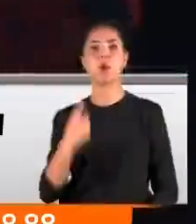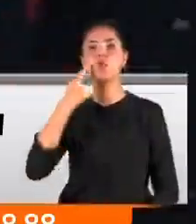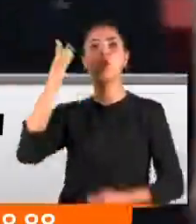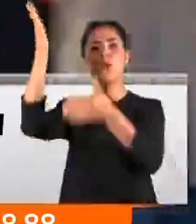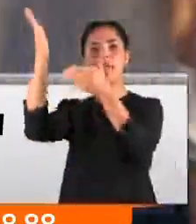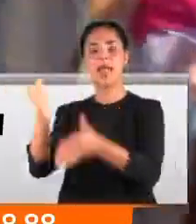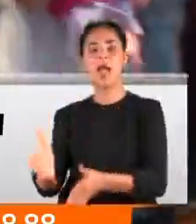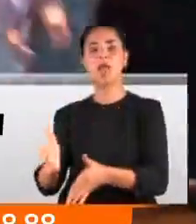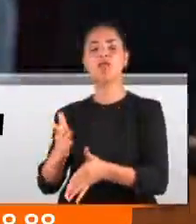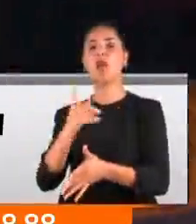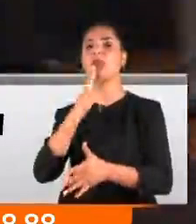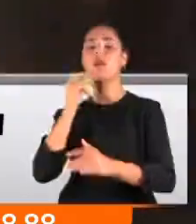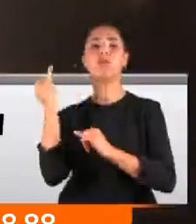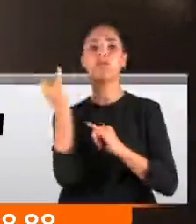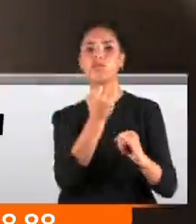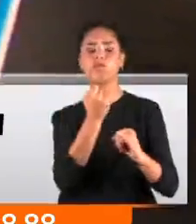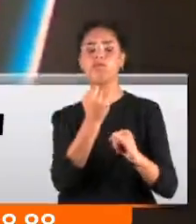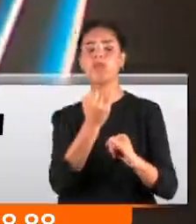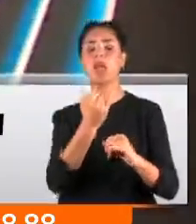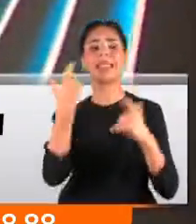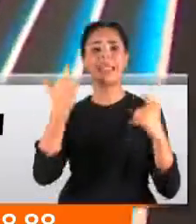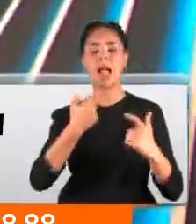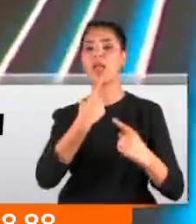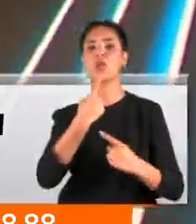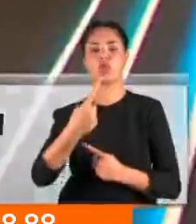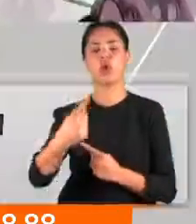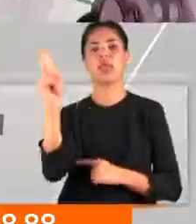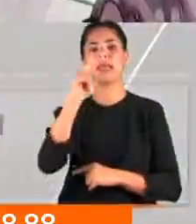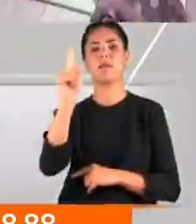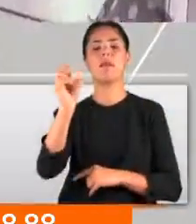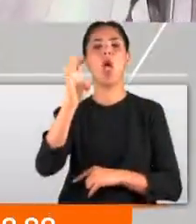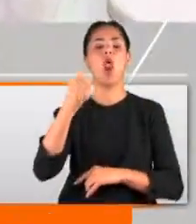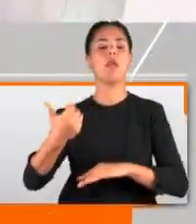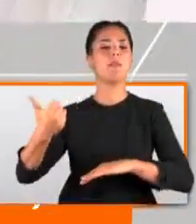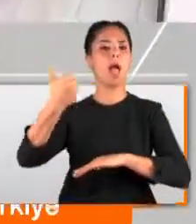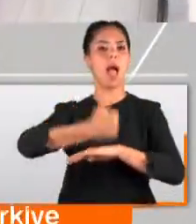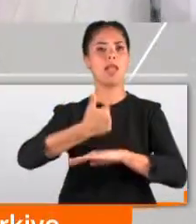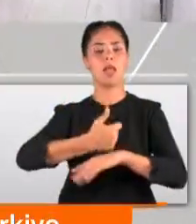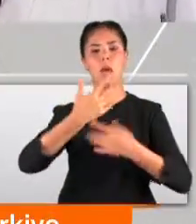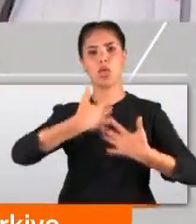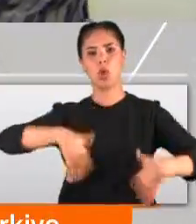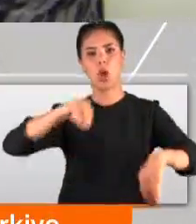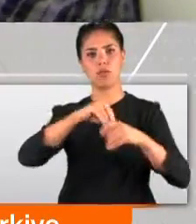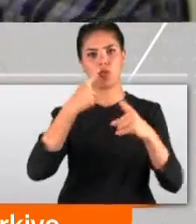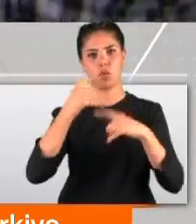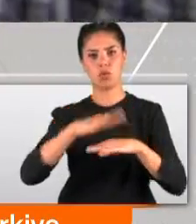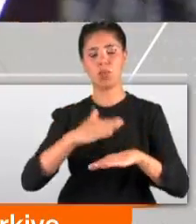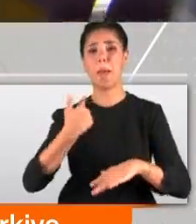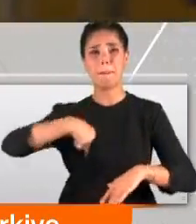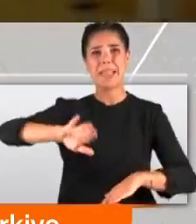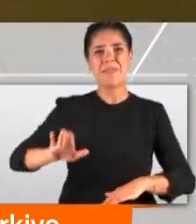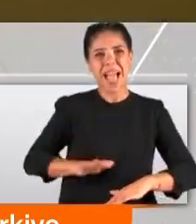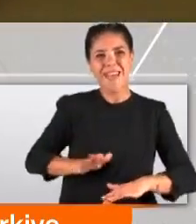Cumhurbaşkanı Erdoğan sert mesajlarını 20 bin öğretmen atama töreninde verdi. Bize yavrularımızla haşır